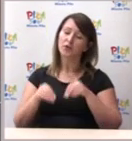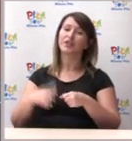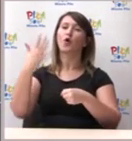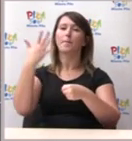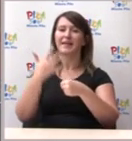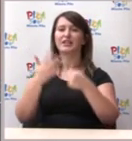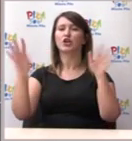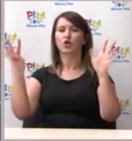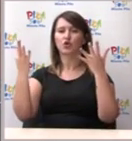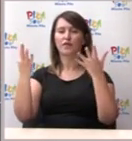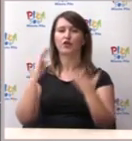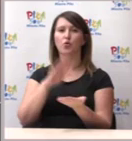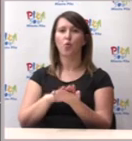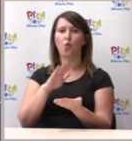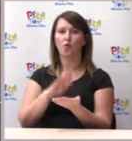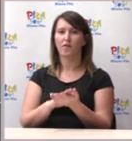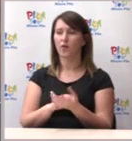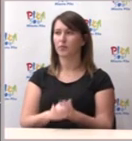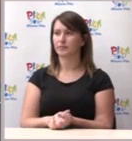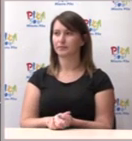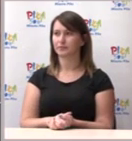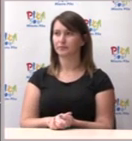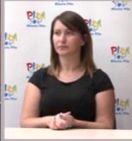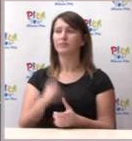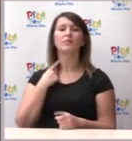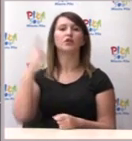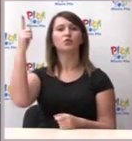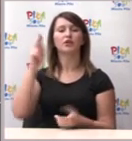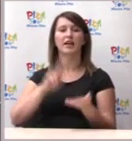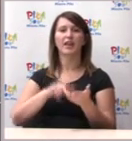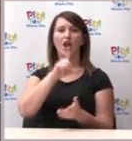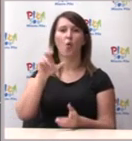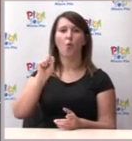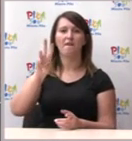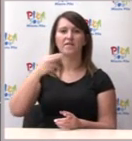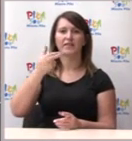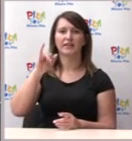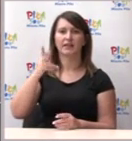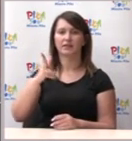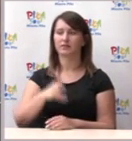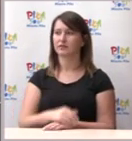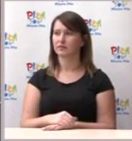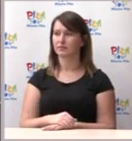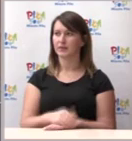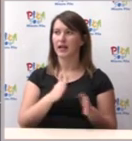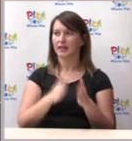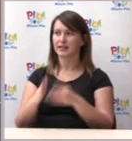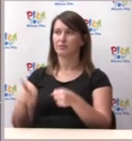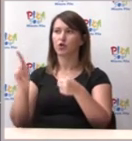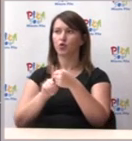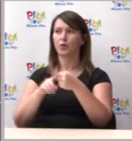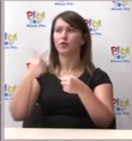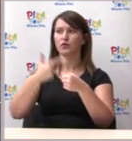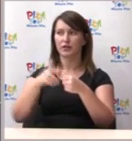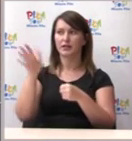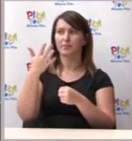sprawie zgłoszenia kandydata na ławnika, które pozostawia się bez dalszego biegu. W punkcie 25